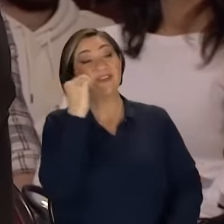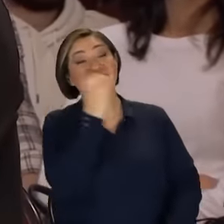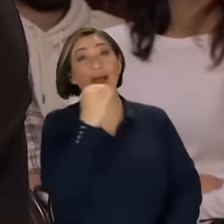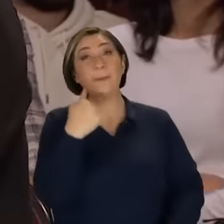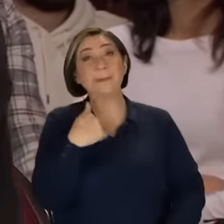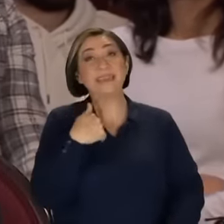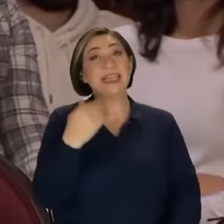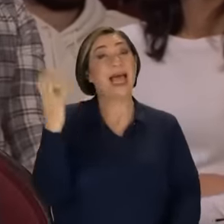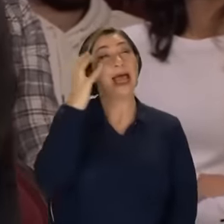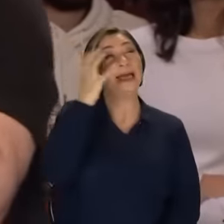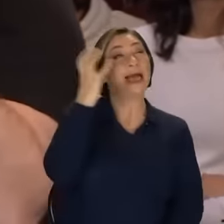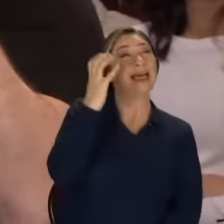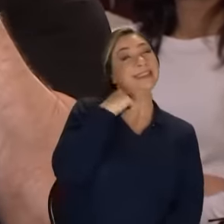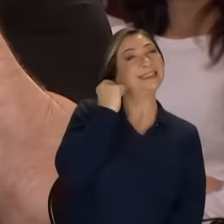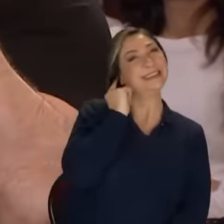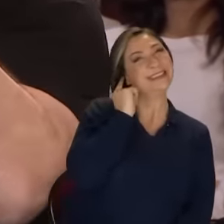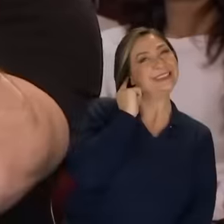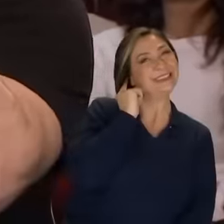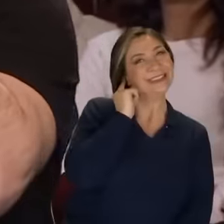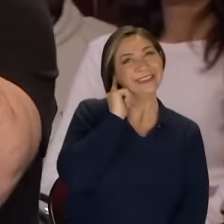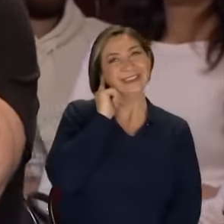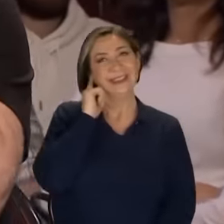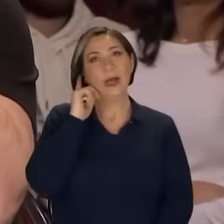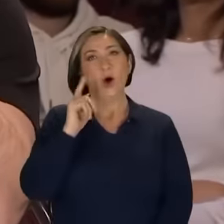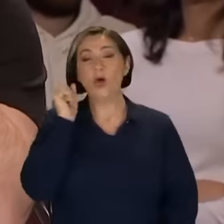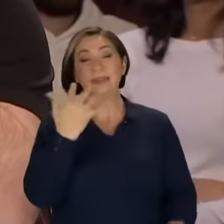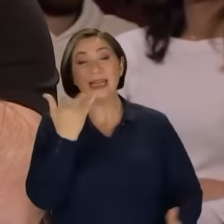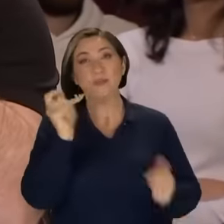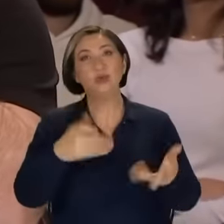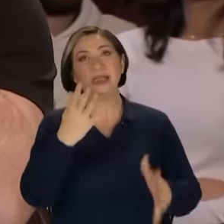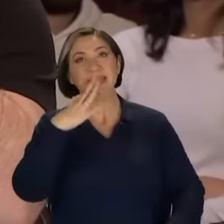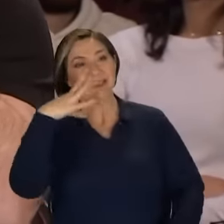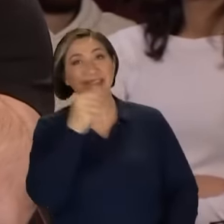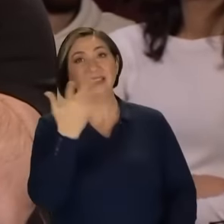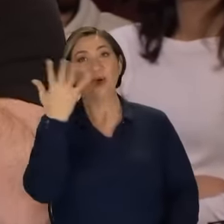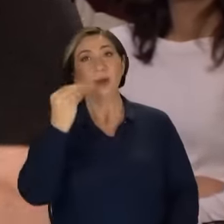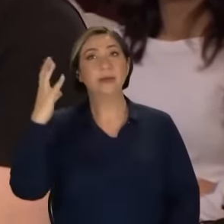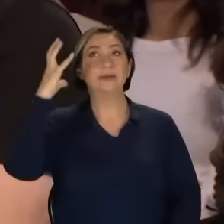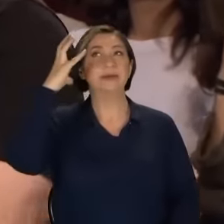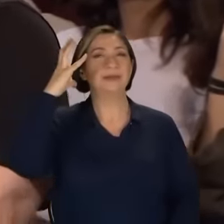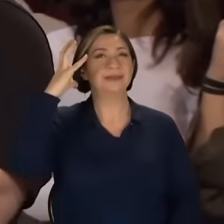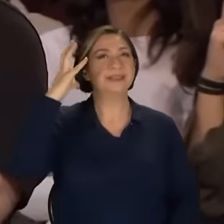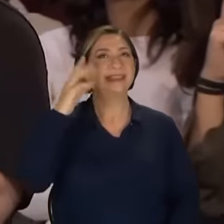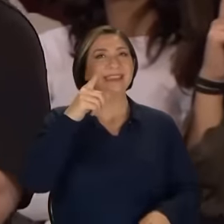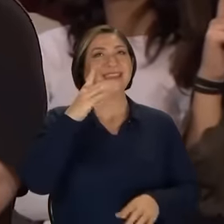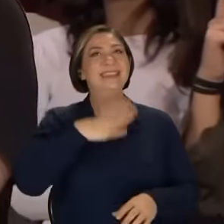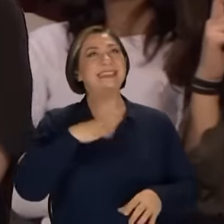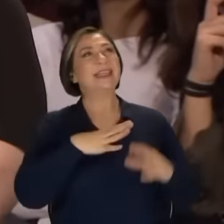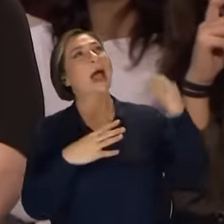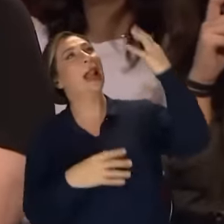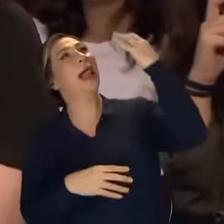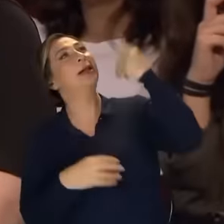atarken biz de çok... yani mesela giriyor, oğlum sen ne yapıyorsun ya? Neden böyle oluyor falan derken siz de burada